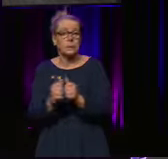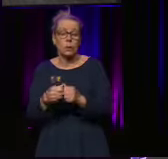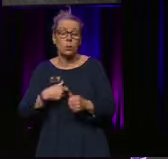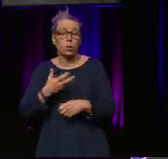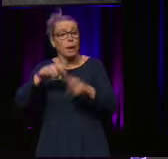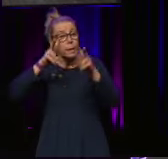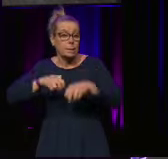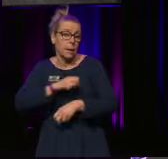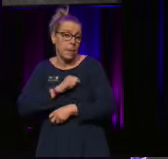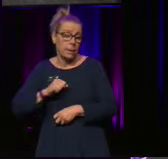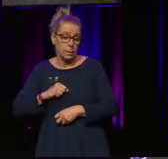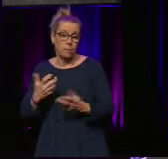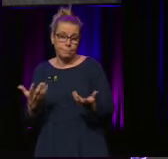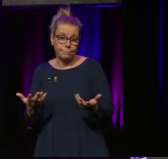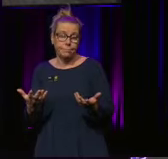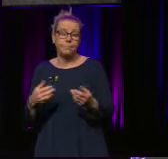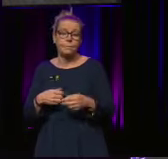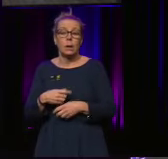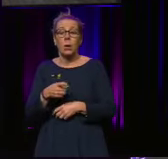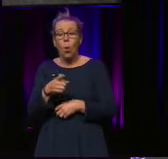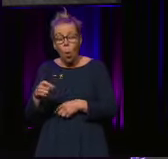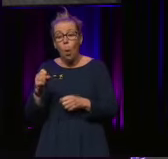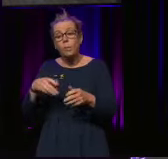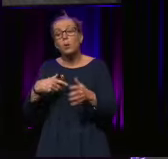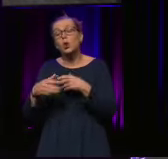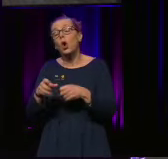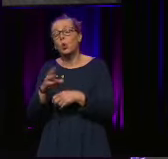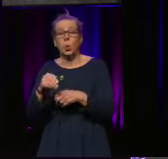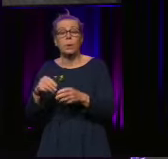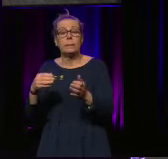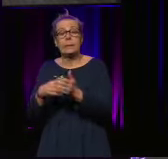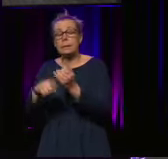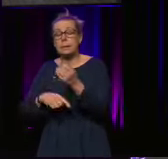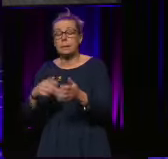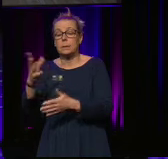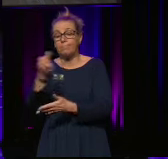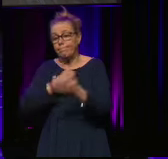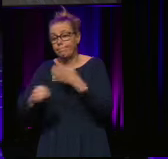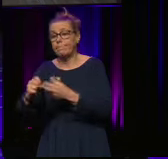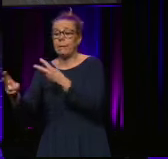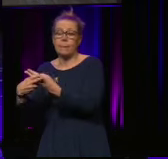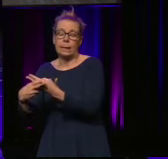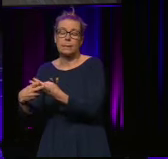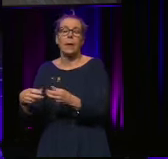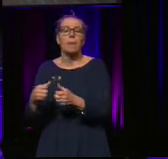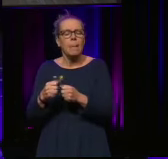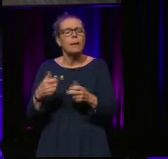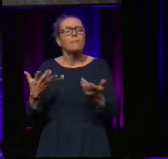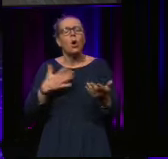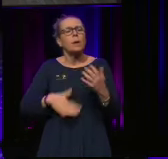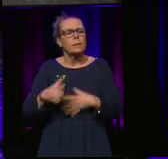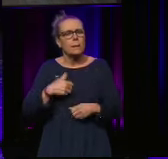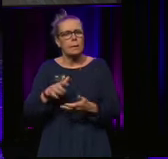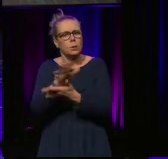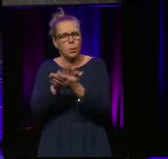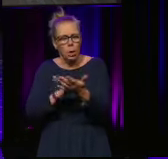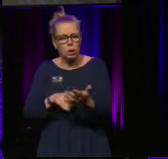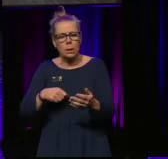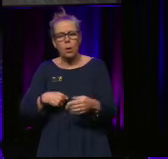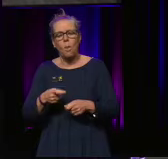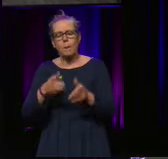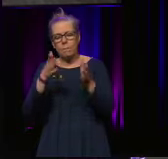så hamnar de till slut i finkan. Men det som är intressant där, och det är det som jag menar med mönster. När väl en person